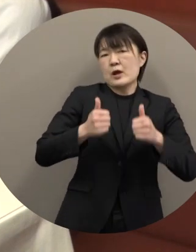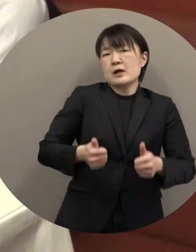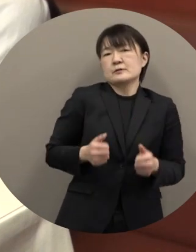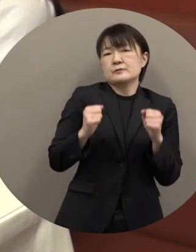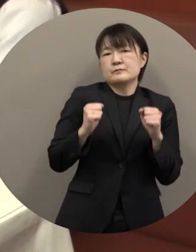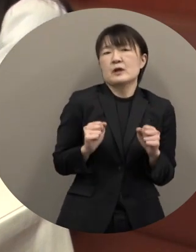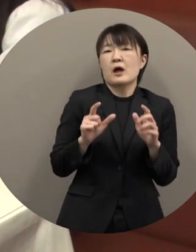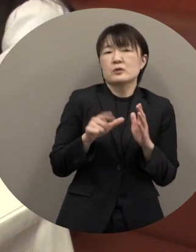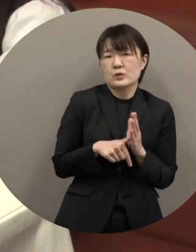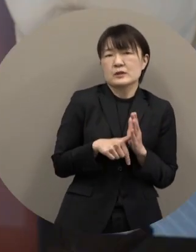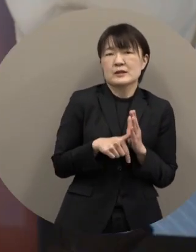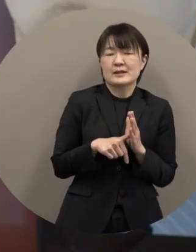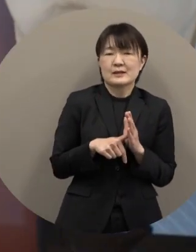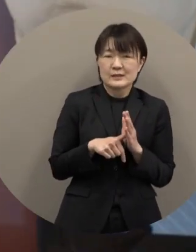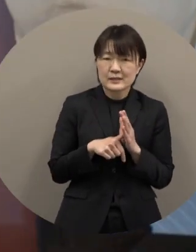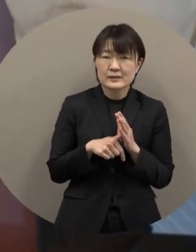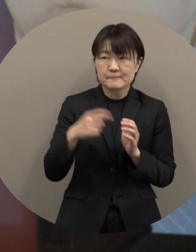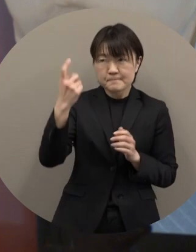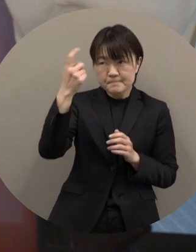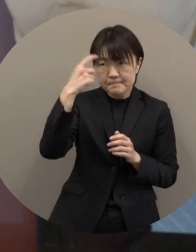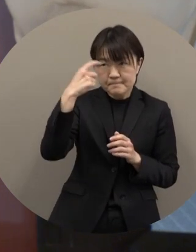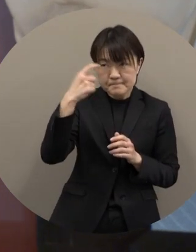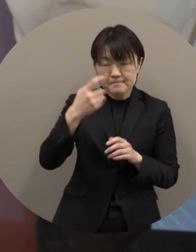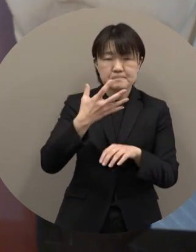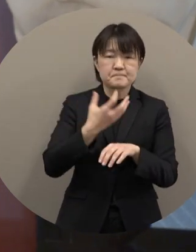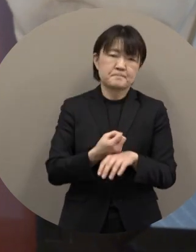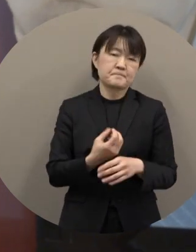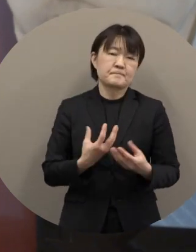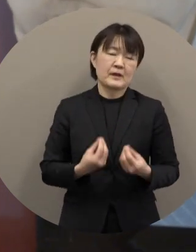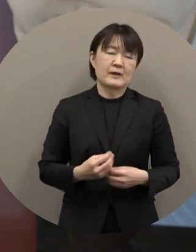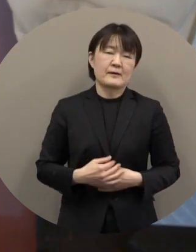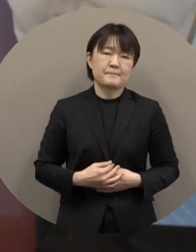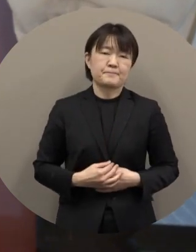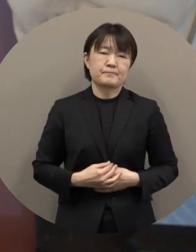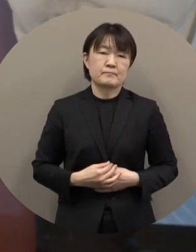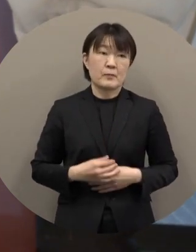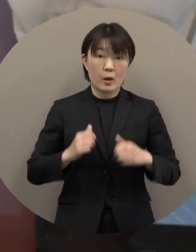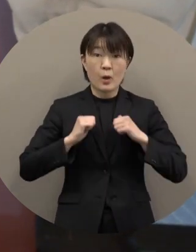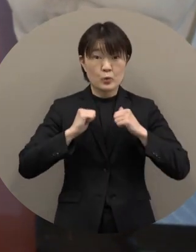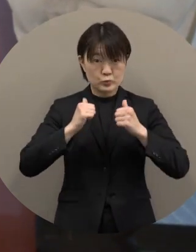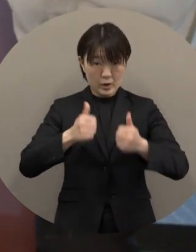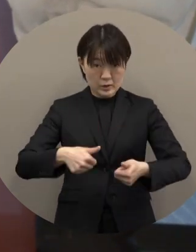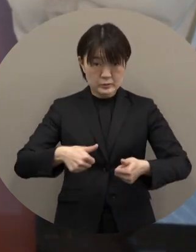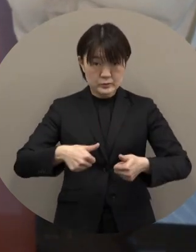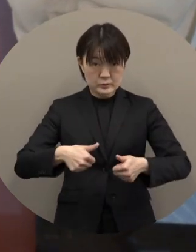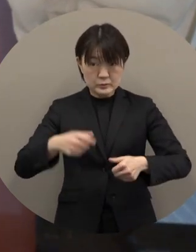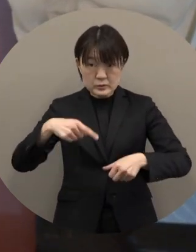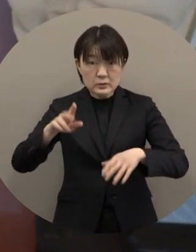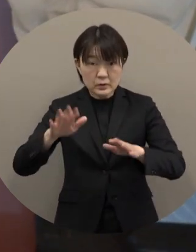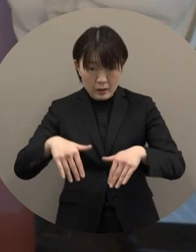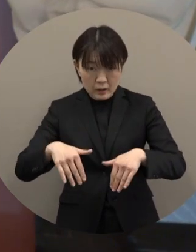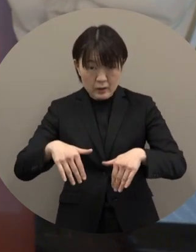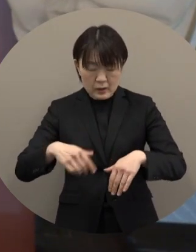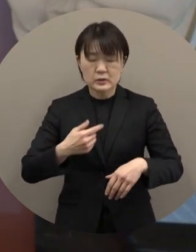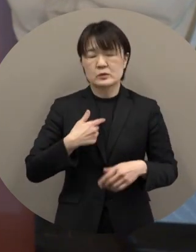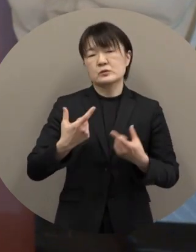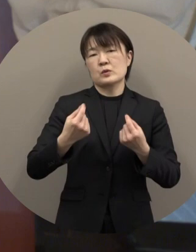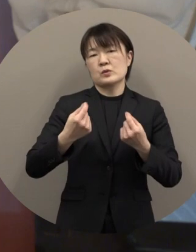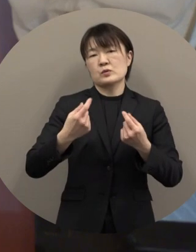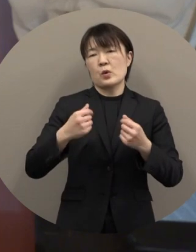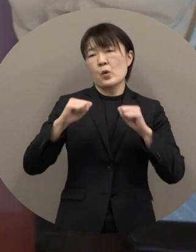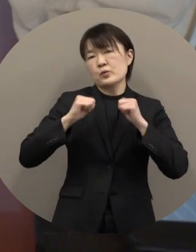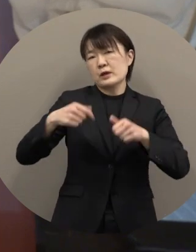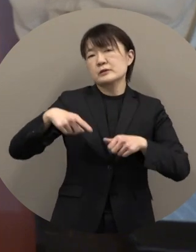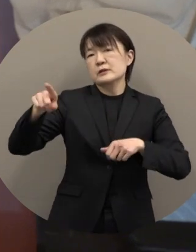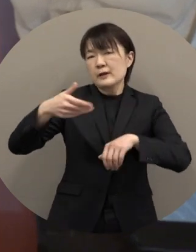に、はい、あの、はい、教わったケーキです。 フランスに行ってたんですか？ やはり、はい、修行で行かれてた。 そうですね、修行で行きました。 うわ、